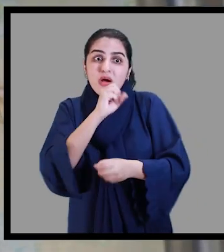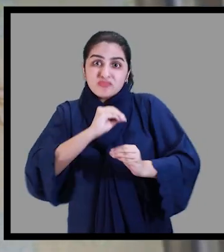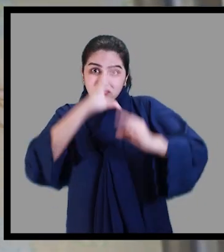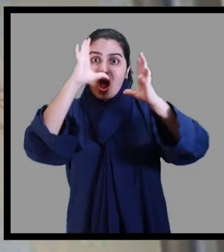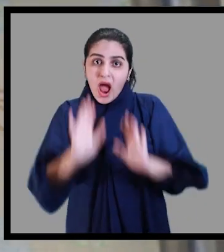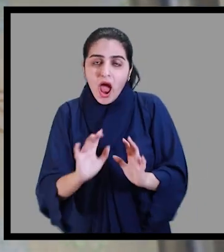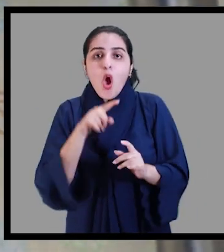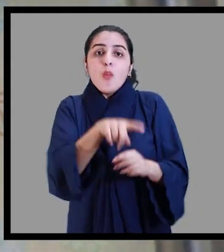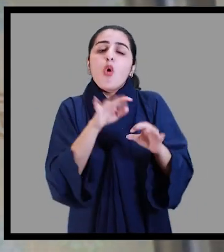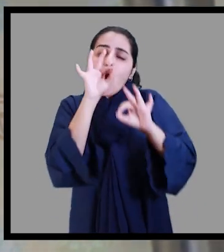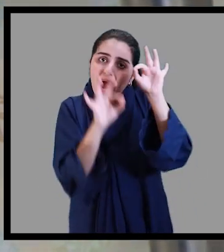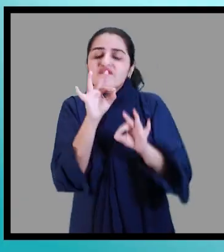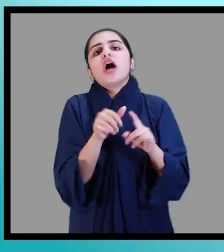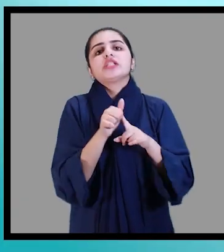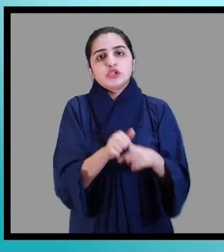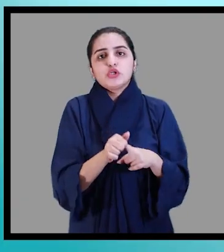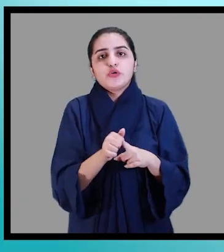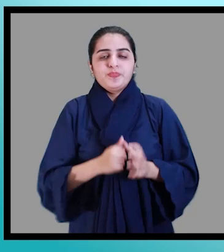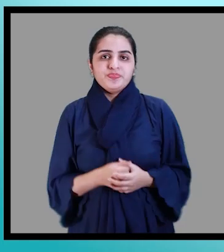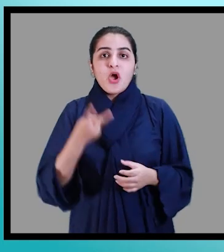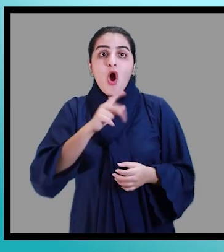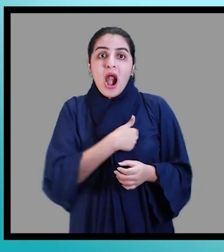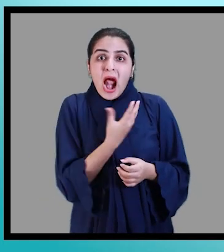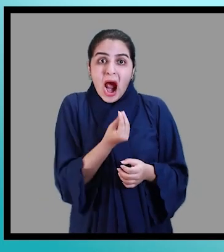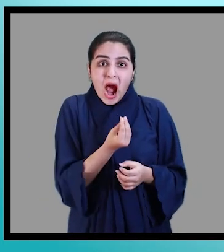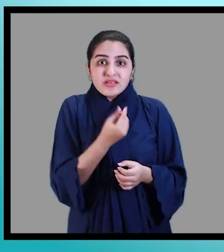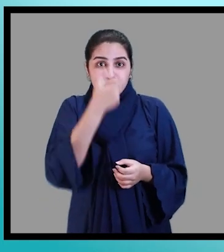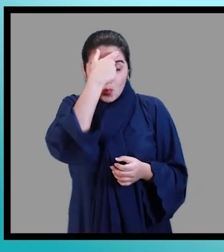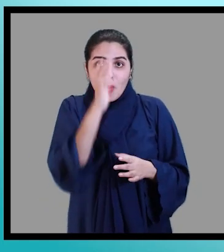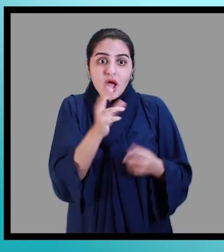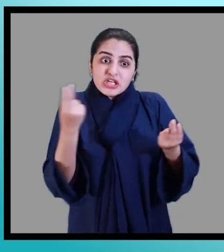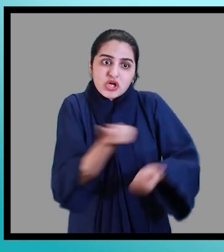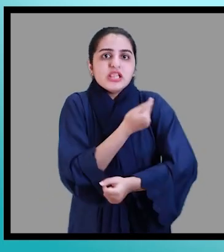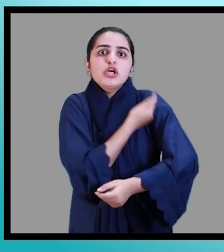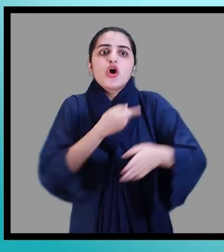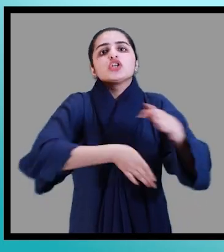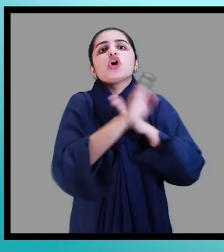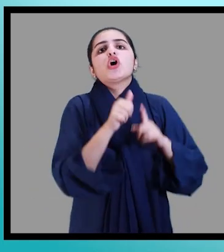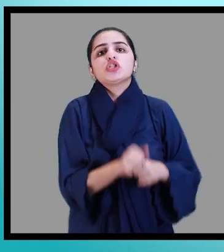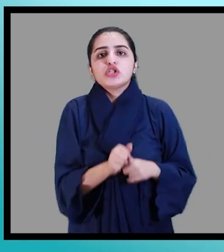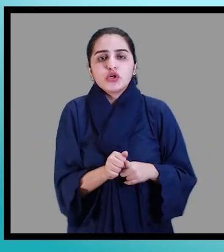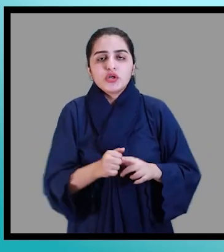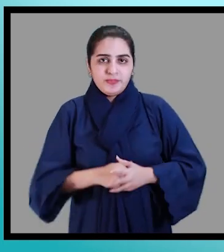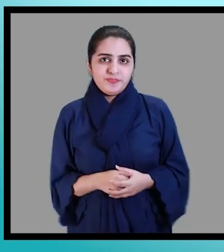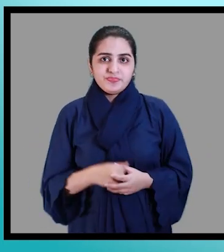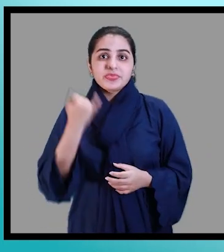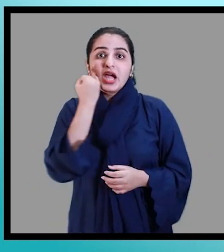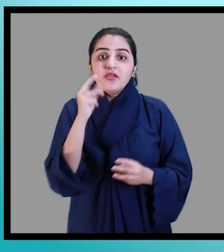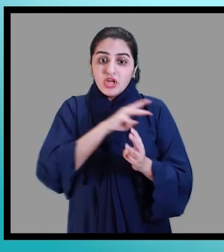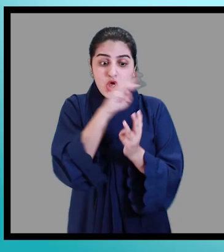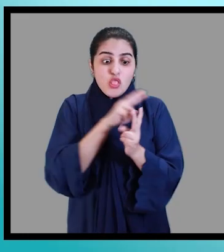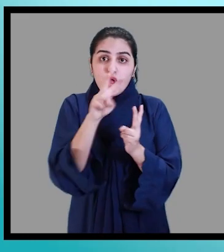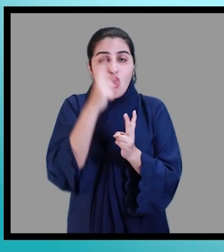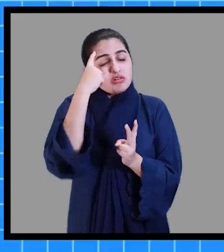तो उसको अच्छी तरह से कंट्रोल में रखें। हार्ट फेलियर को आइडेंटिफाई करना और जल्दी आइडेंटिफाई करना काफ़ी इंपॉर्टेंट होता है और उन 3 चीज़ों में से 2 चीज़ों